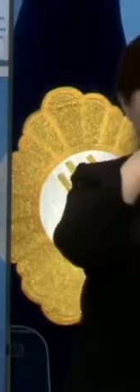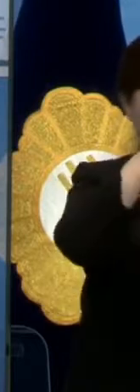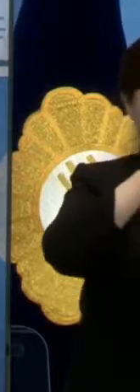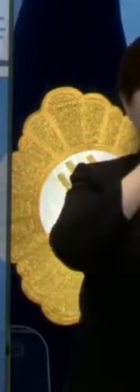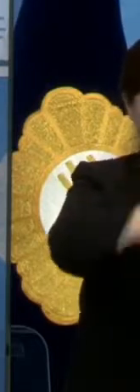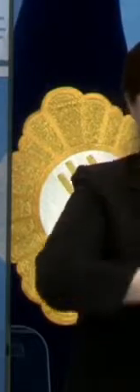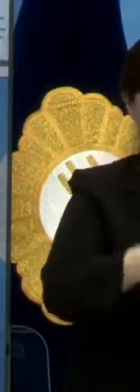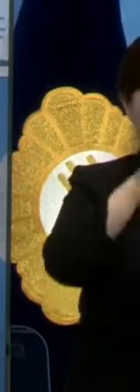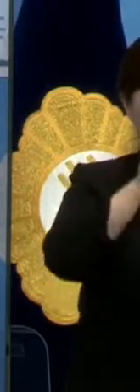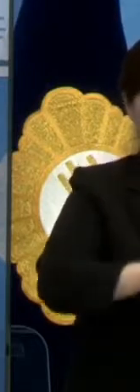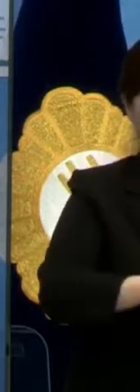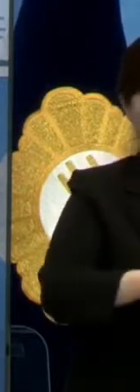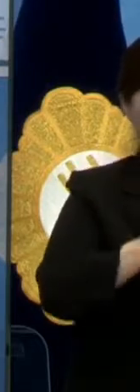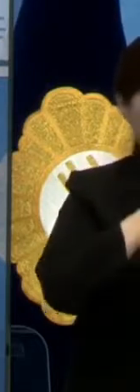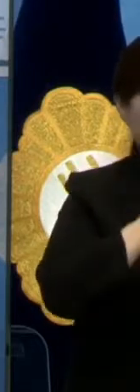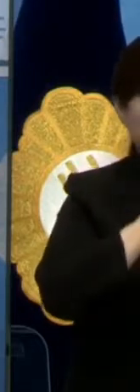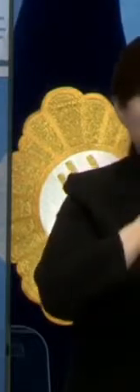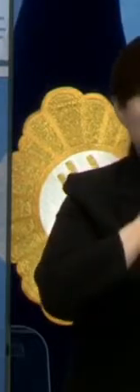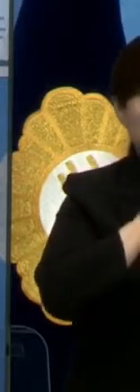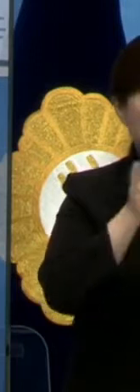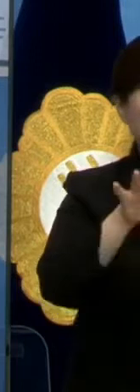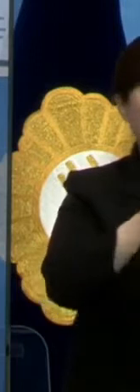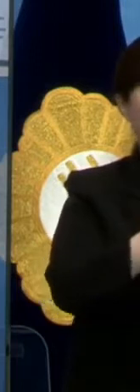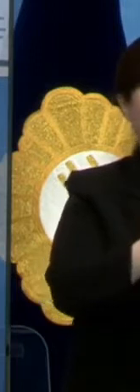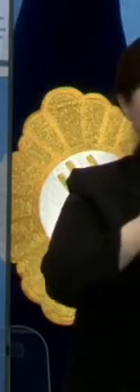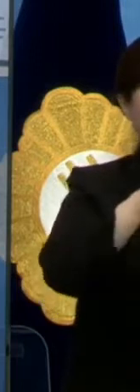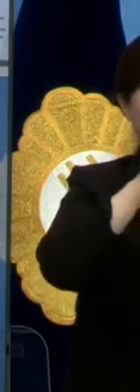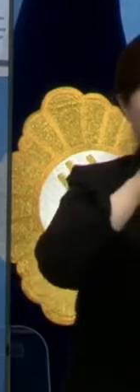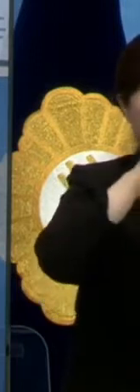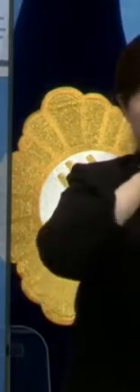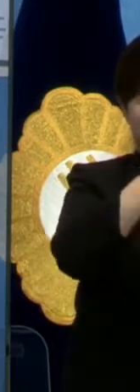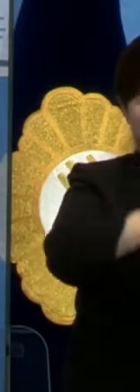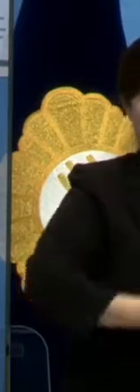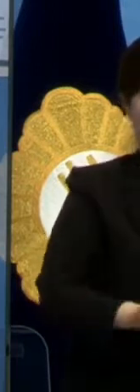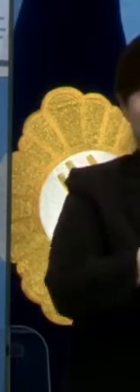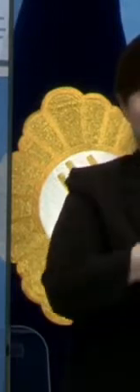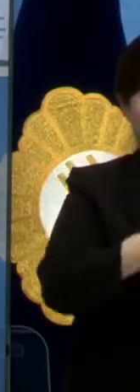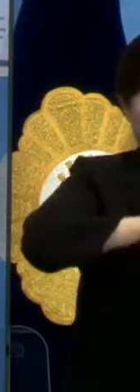세계 최고 형량의 대한민국 법을 그렇게 우습게 봤단 말입니까?